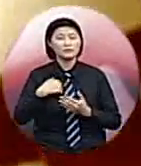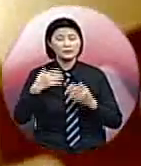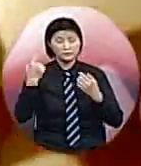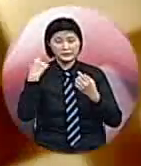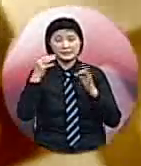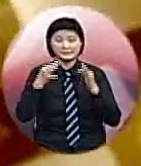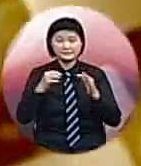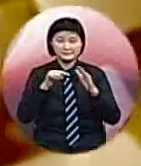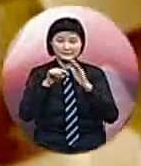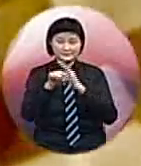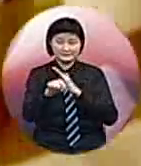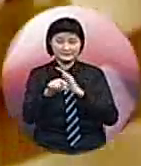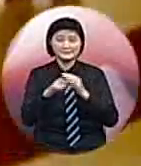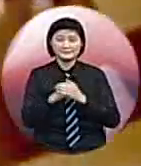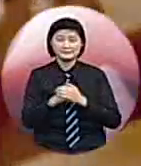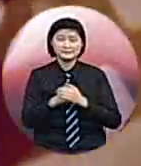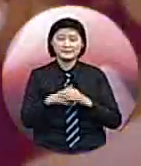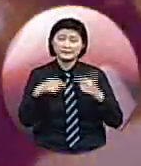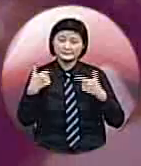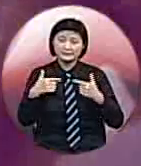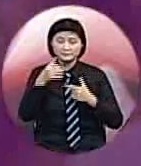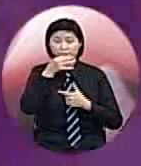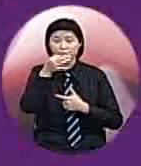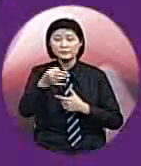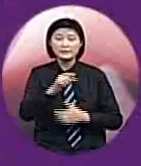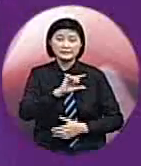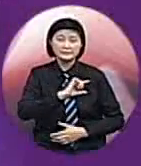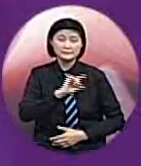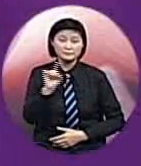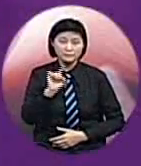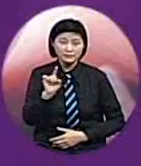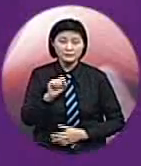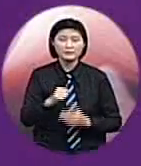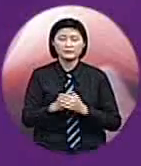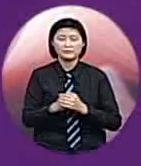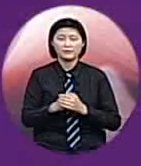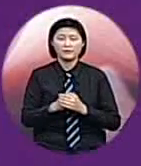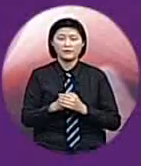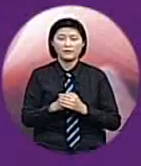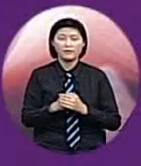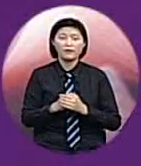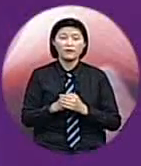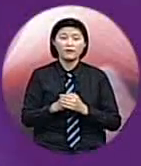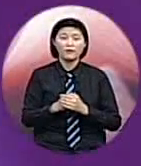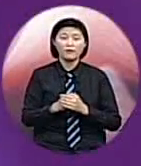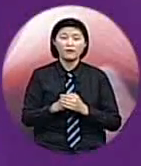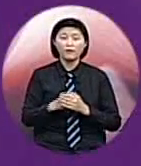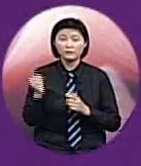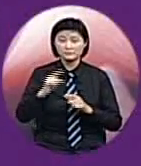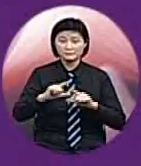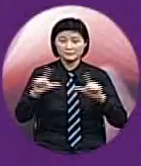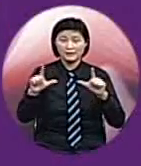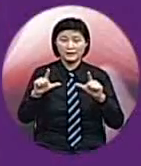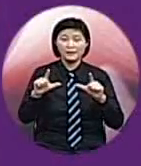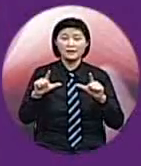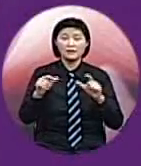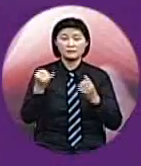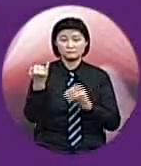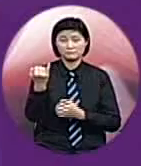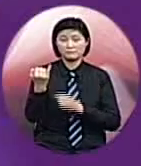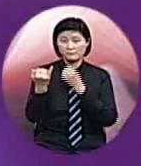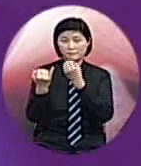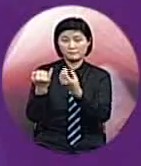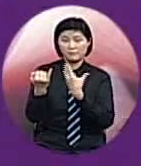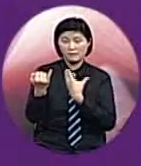갔을 때 항상 그 뭐 불른 이름이 있었잖아요. 예. 근데 은행 그 데스크에 있는 그 언니가